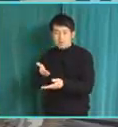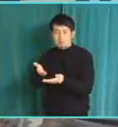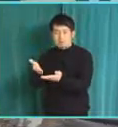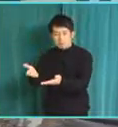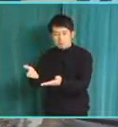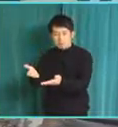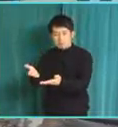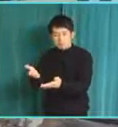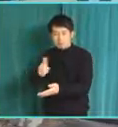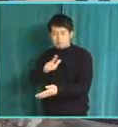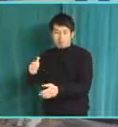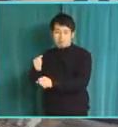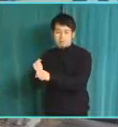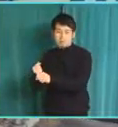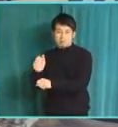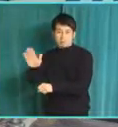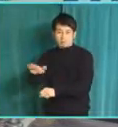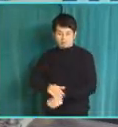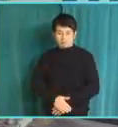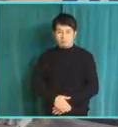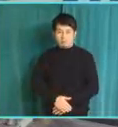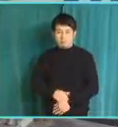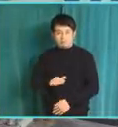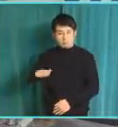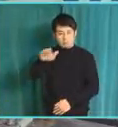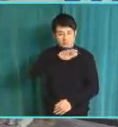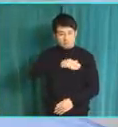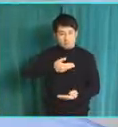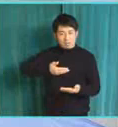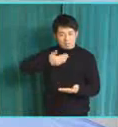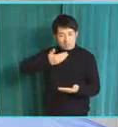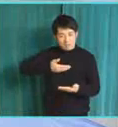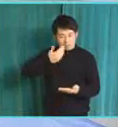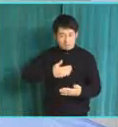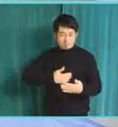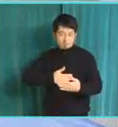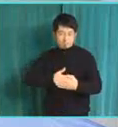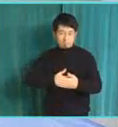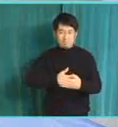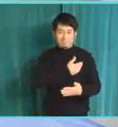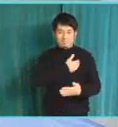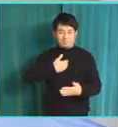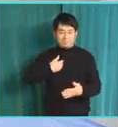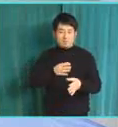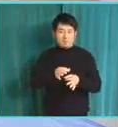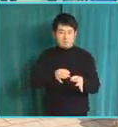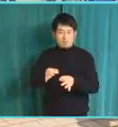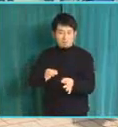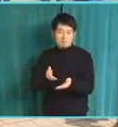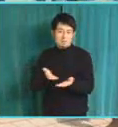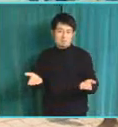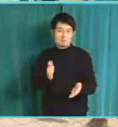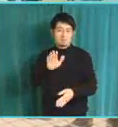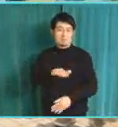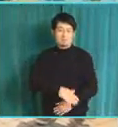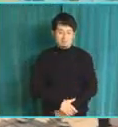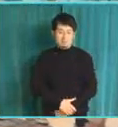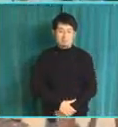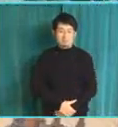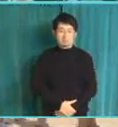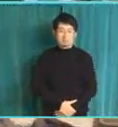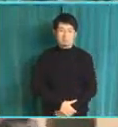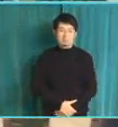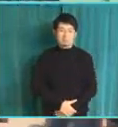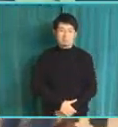ものもありますし、あとは皆さんの胃袋を満たすような食べ物のコーナーもたくさんありますし、あ